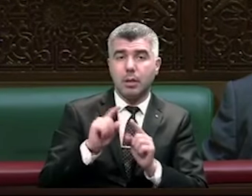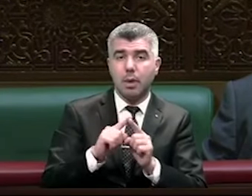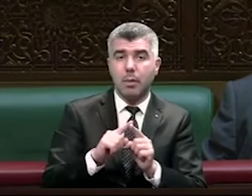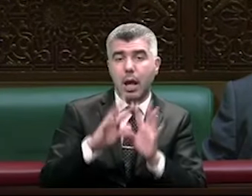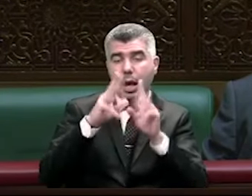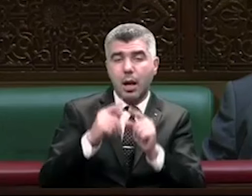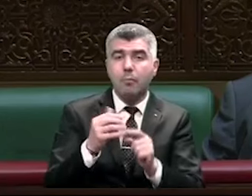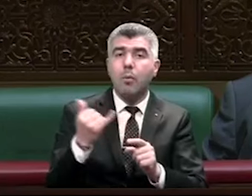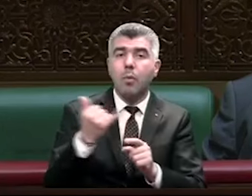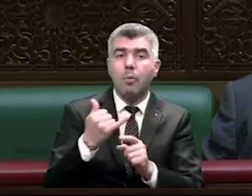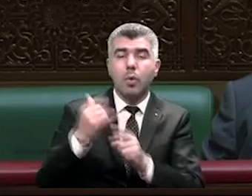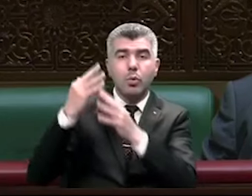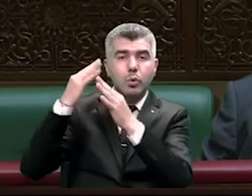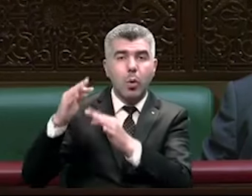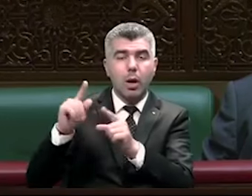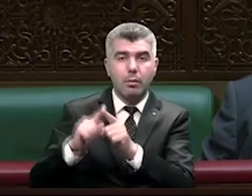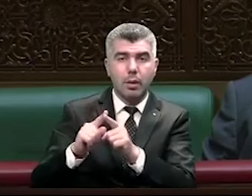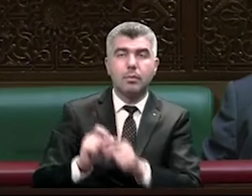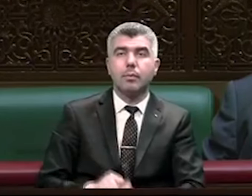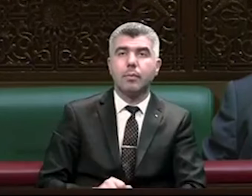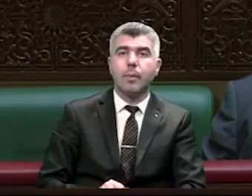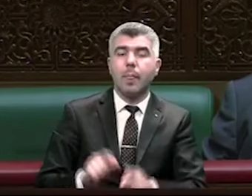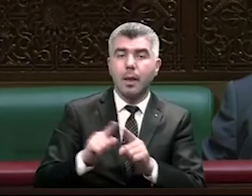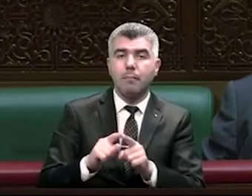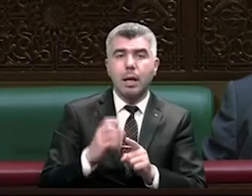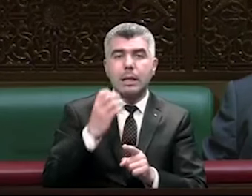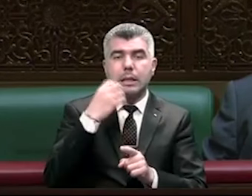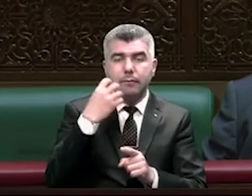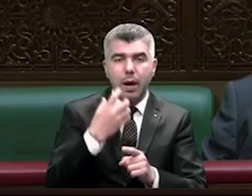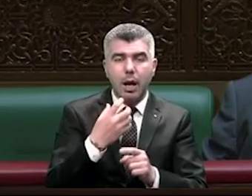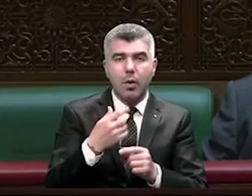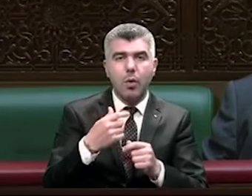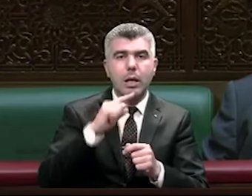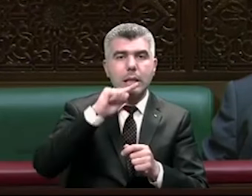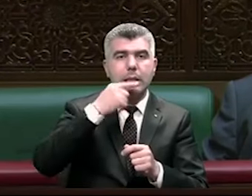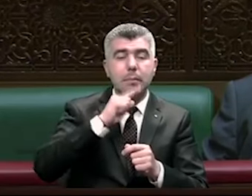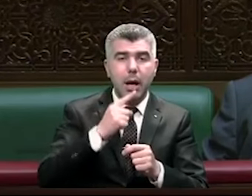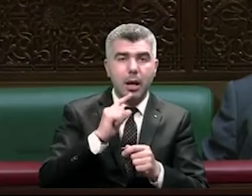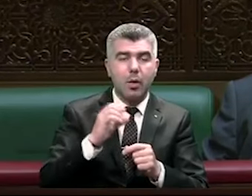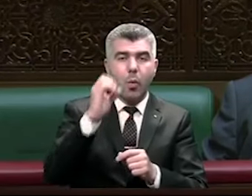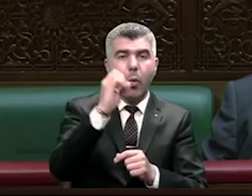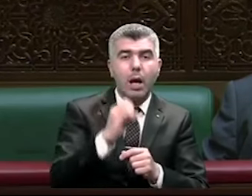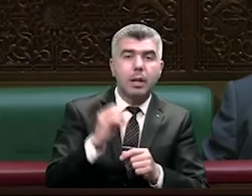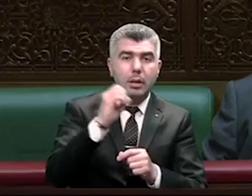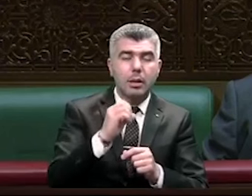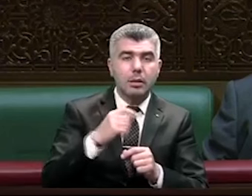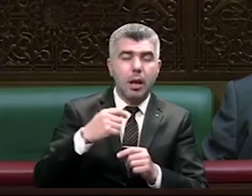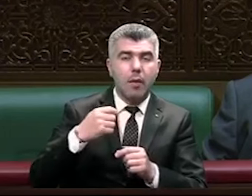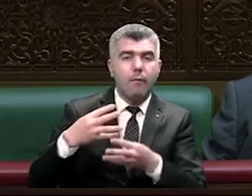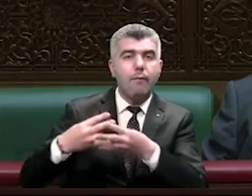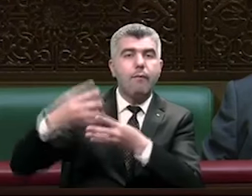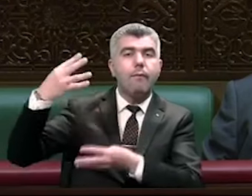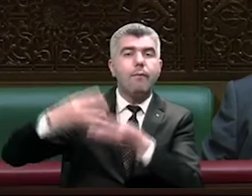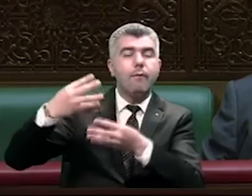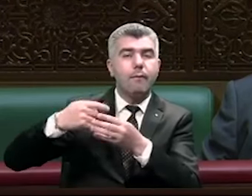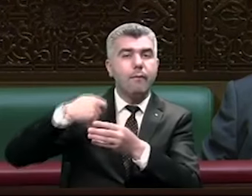مهمه في السياحه والمعادن والتفاح والثوم ورززات تمثل فيها افلام عالميه وما تكونش